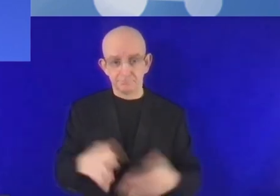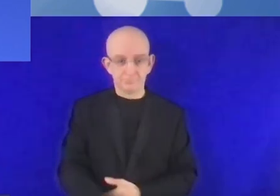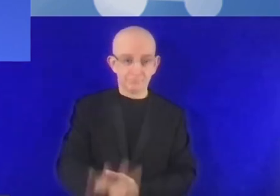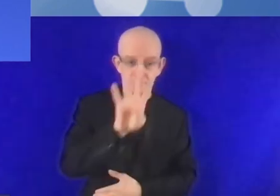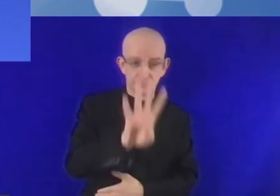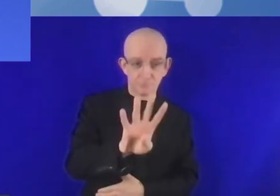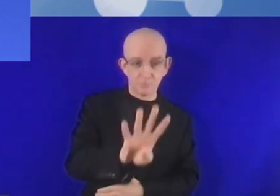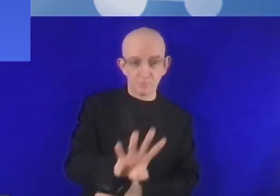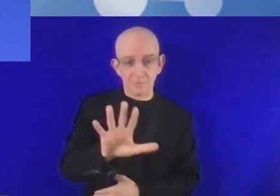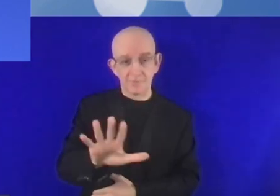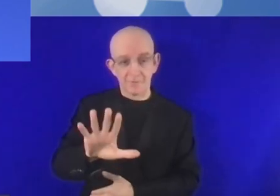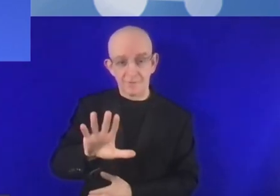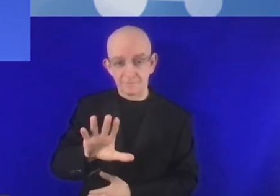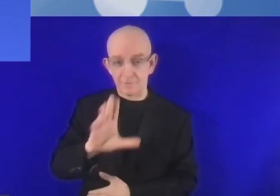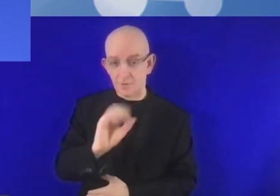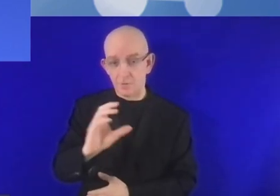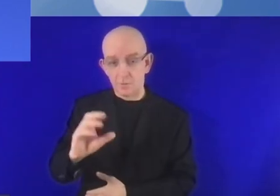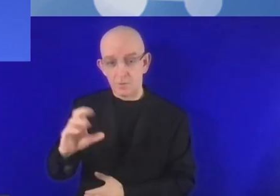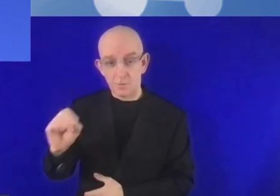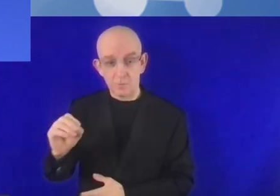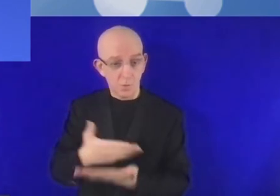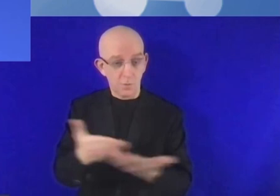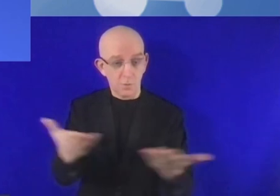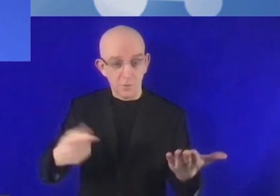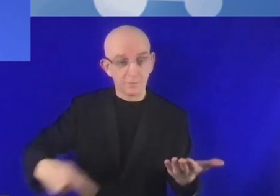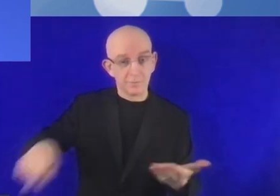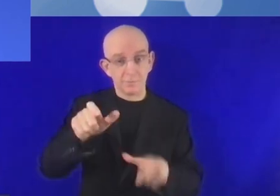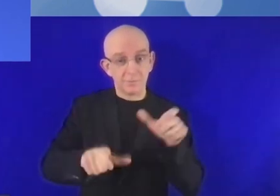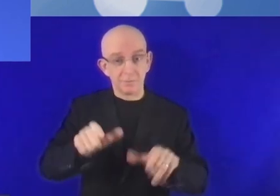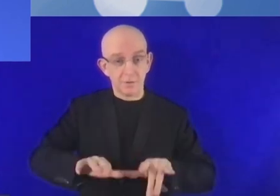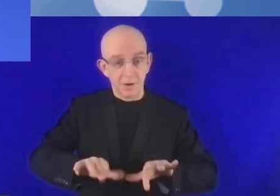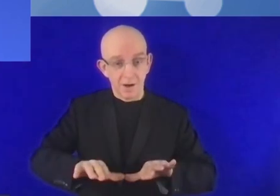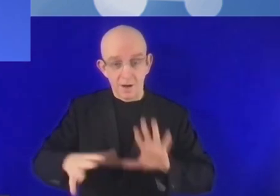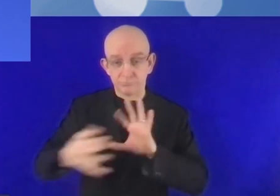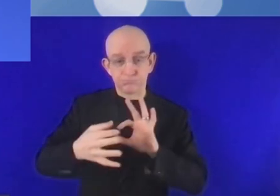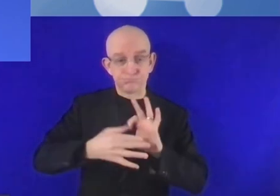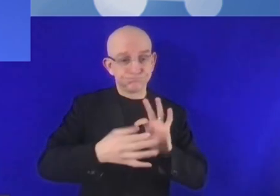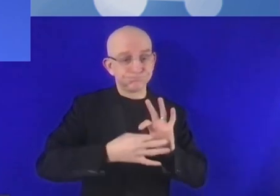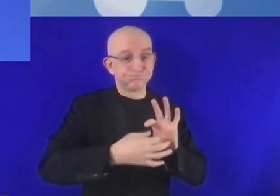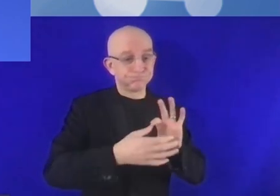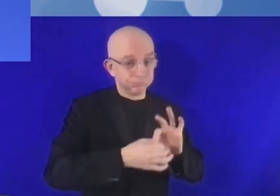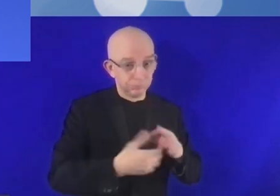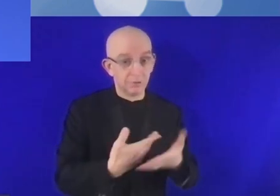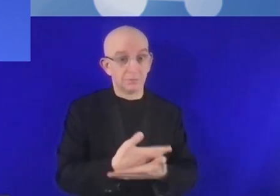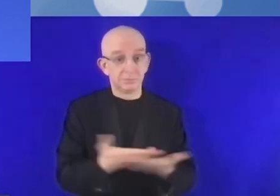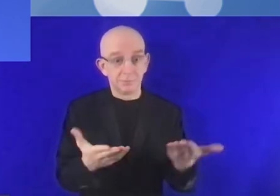kilkudziesięciu państw. To jest naprawdę to, na czym nam zależało. Udało się to doprowadzić. Pomimo wielu niedogodności, poprzedni